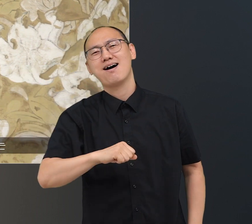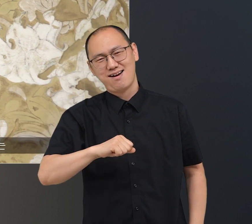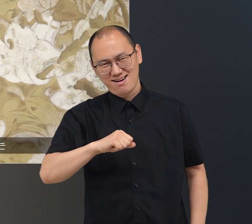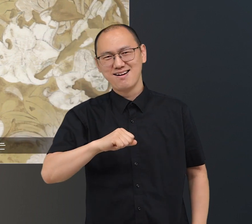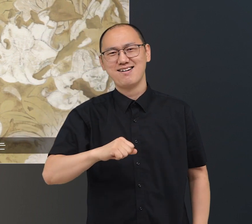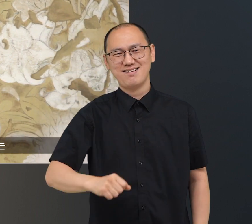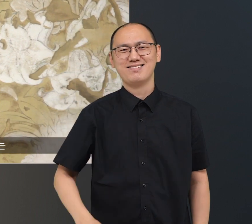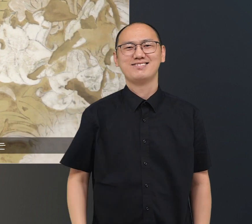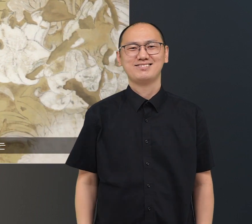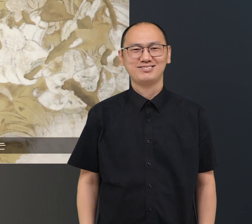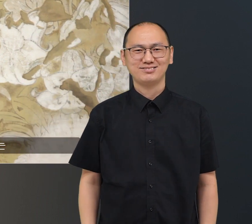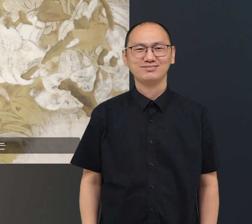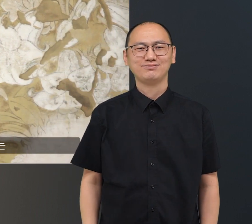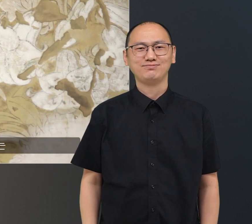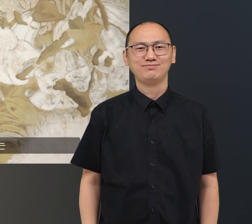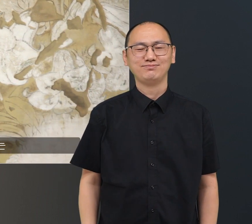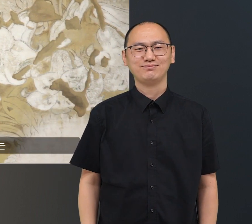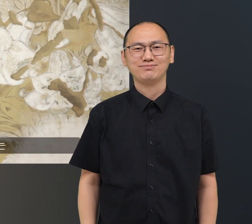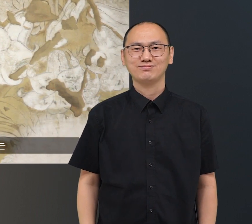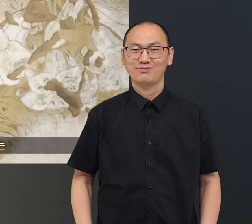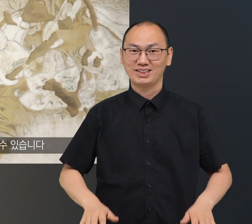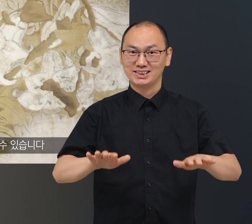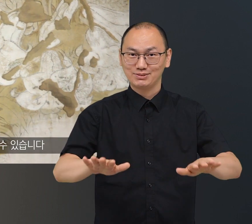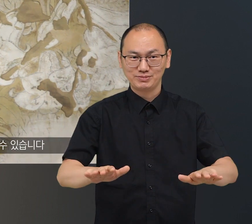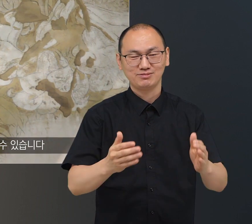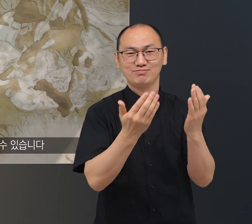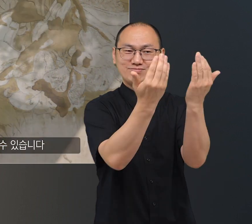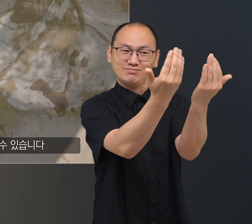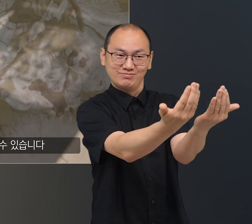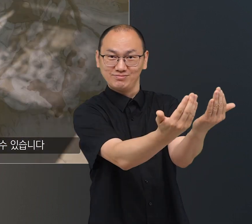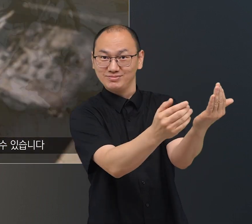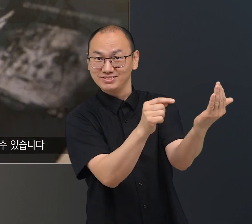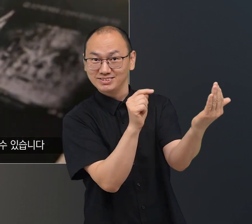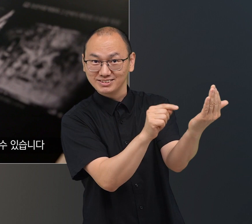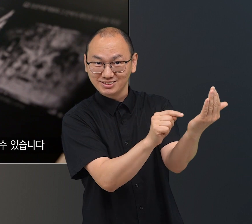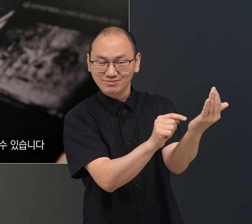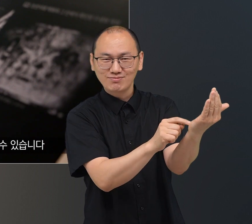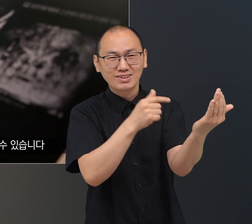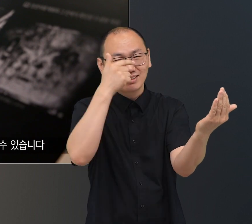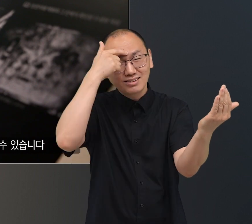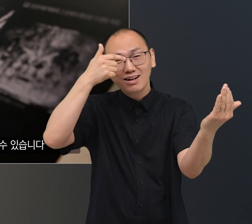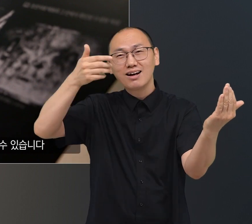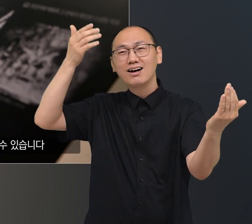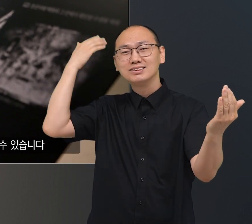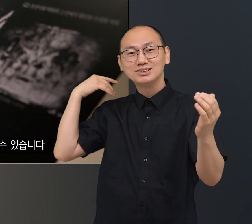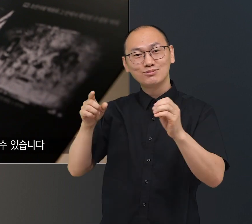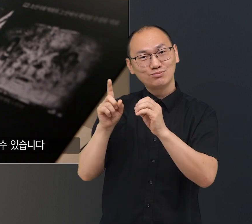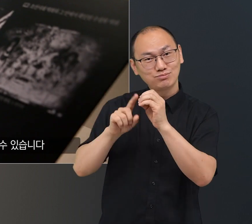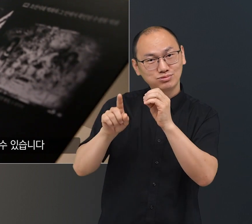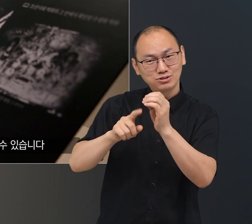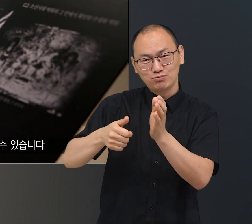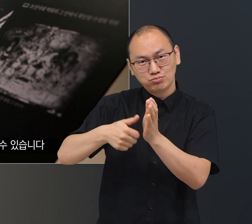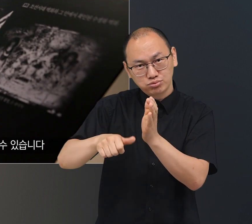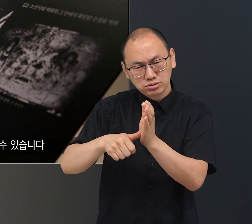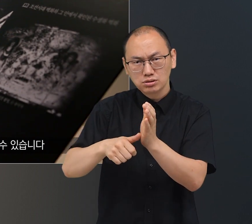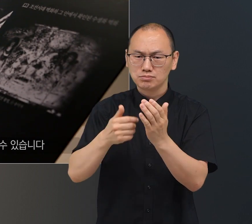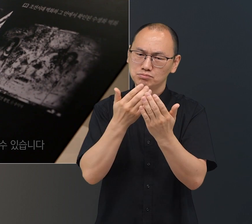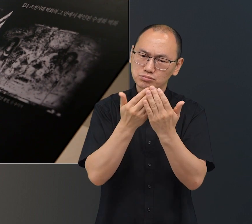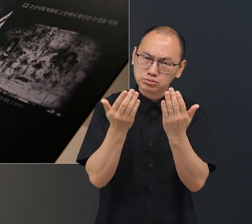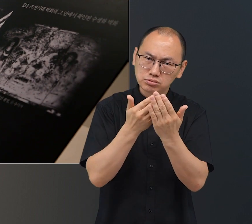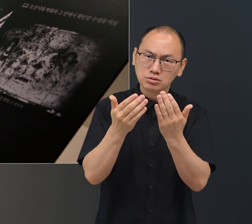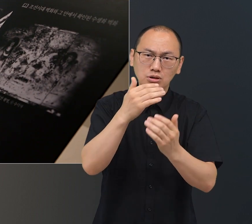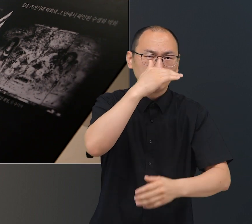불전에 올리는 공양화를 그린 이 벽화에서는 고려의 원예 전통과 고려인이 사랑한 꽃까지 만나볼 수